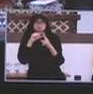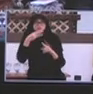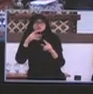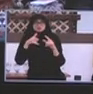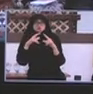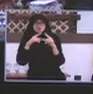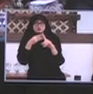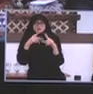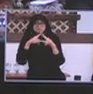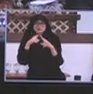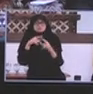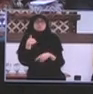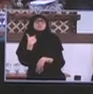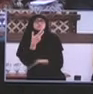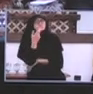butuh